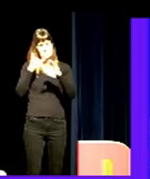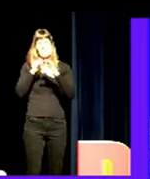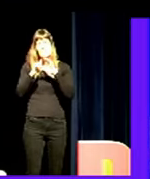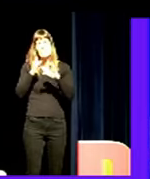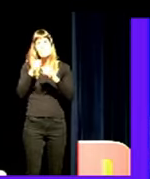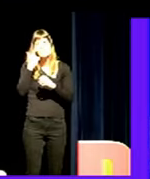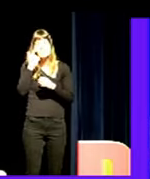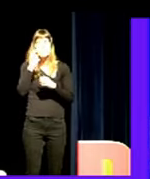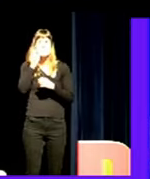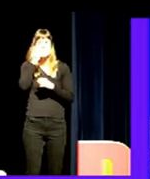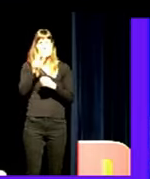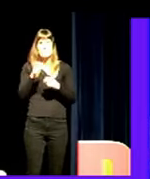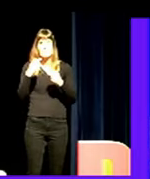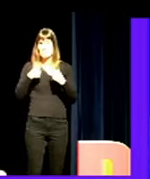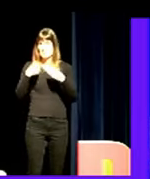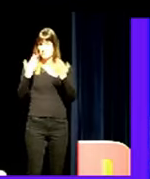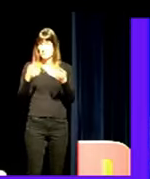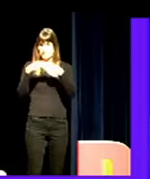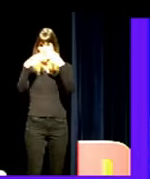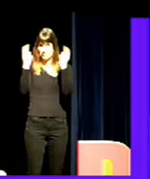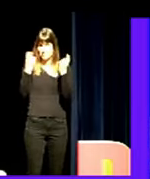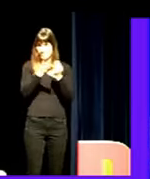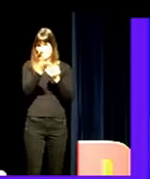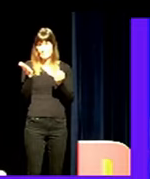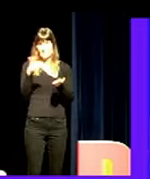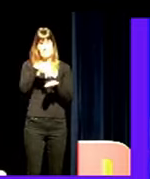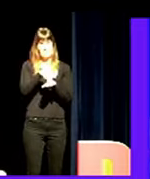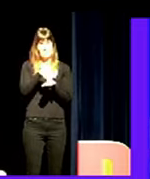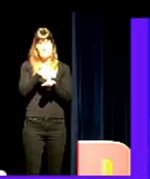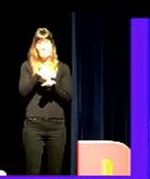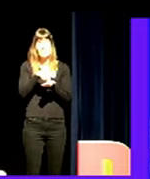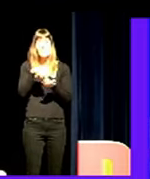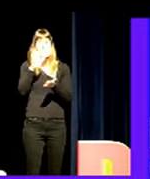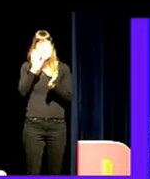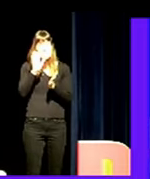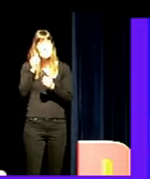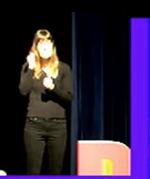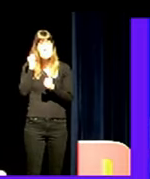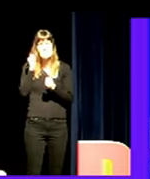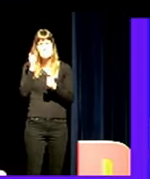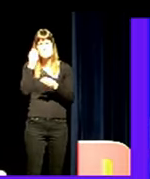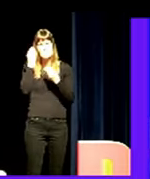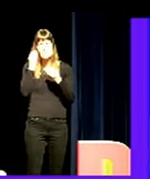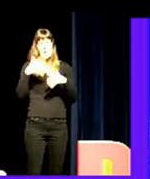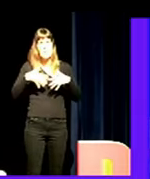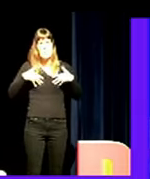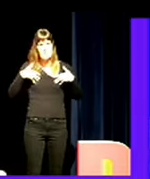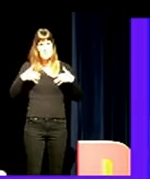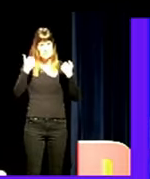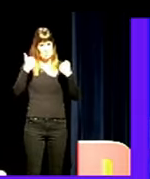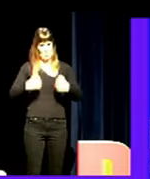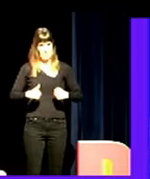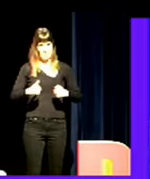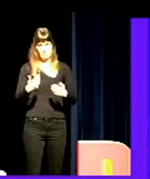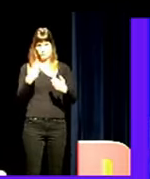duena, ez da, nire, orain publikoa naz, orain hemen ikintzen naz. Baina atzean dagoena da, ira, nire fantasmak, nire guztiak eta nire gortzitza, eta nire